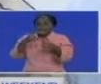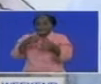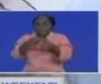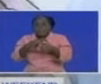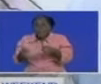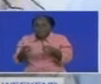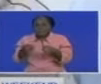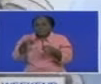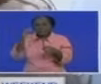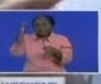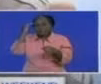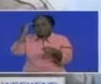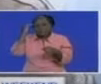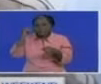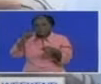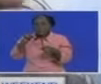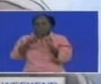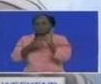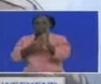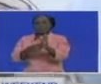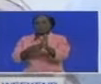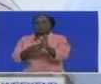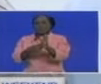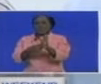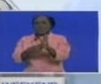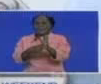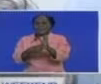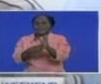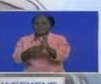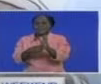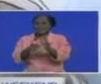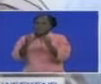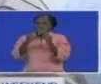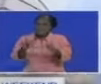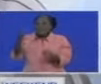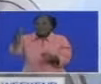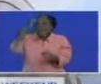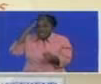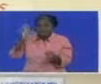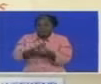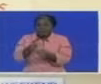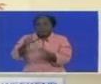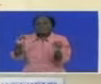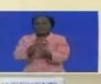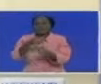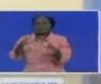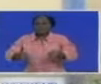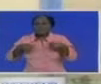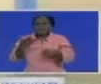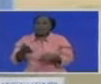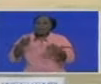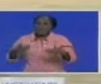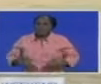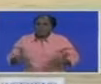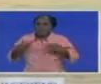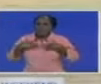head condition, ili tupatia ubavu ndio ili tuchukua naye upande huu. Sasa tungekuwa ni kichwa yote tungekuwa tumeisha yote. The bodies of those who perished